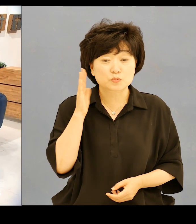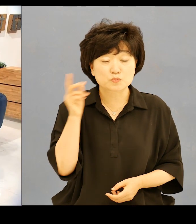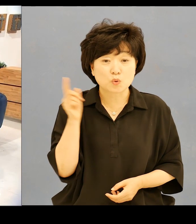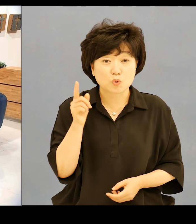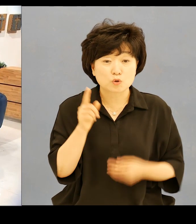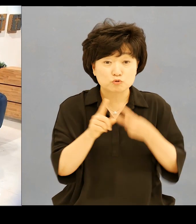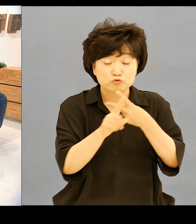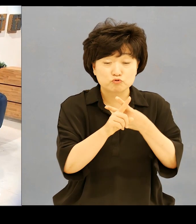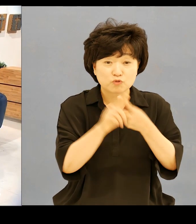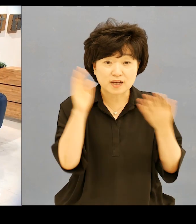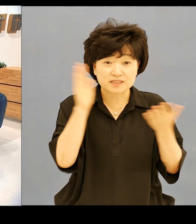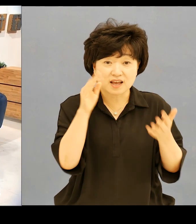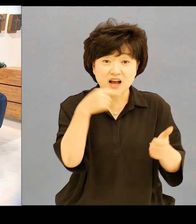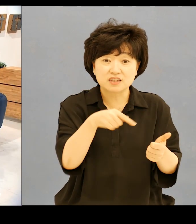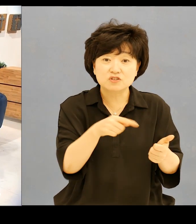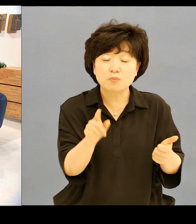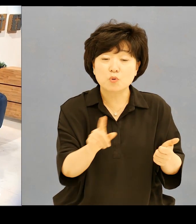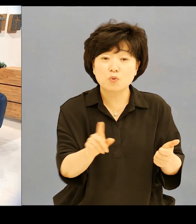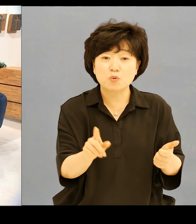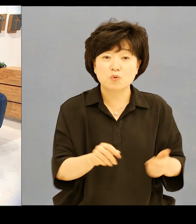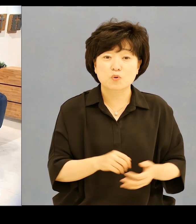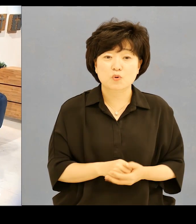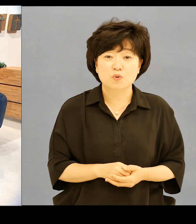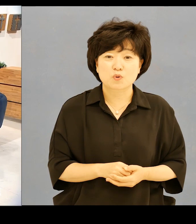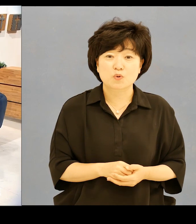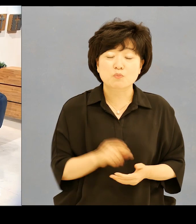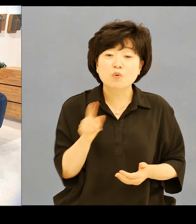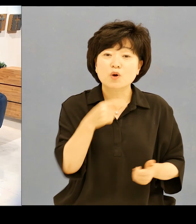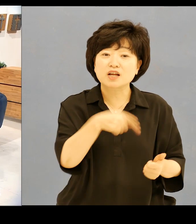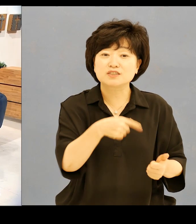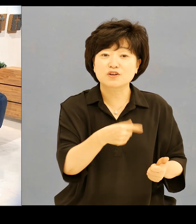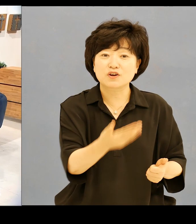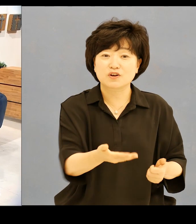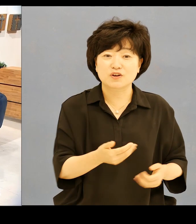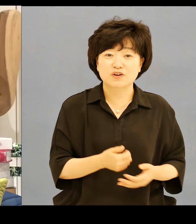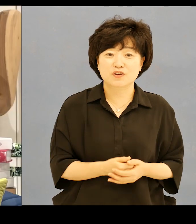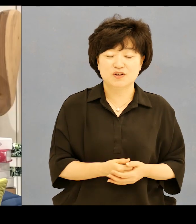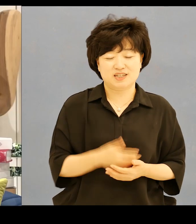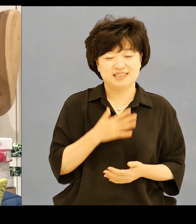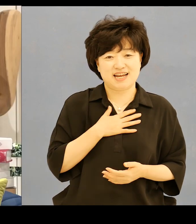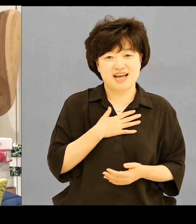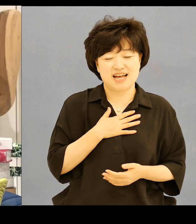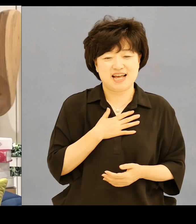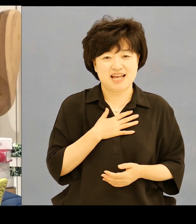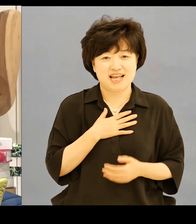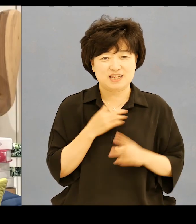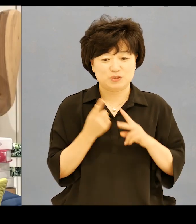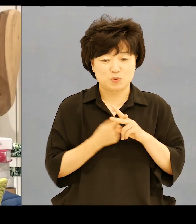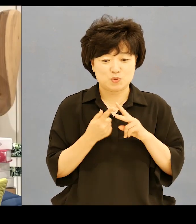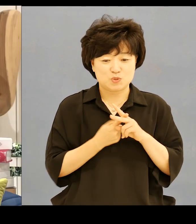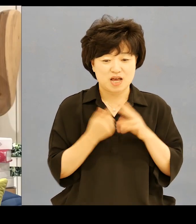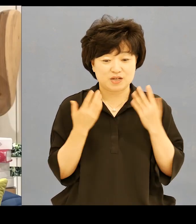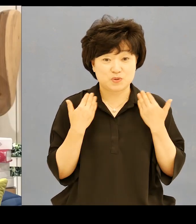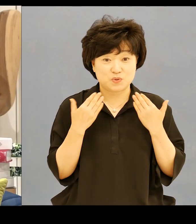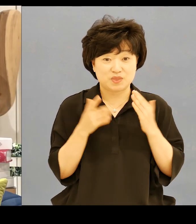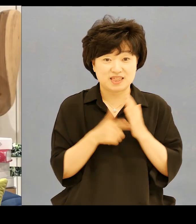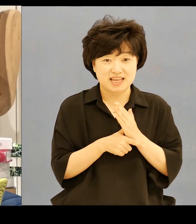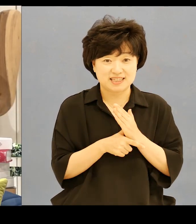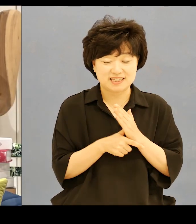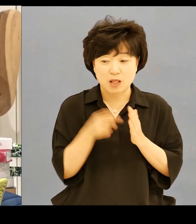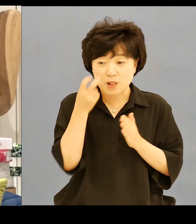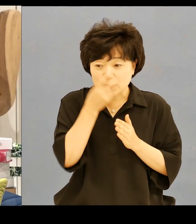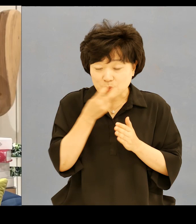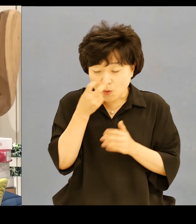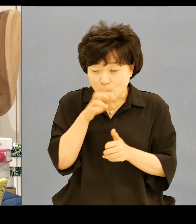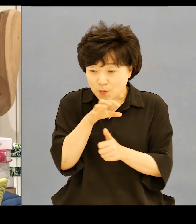요즘 또 중학생들을 가르치고 있다고 하는데 어떤 걸 가르치고 계세요? 제가 지금 이제 초등학교에서는